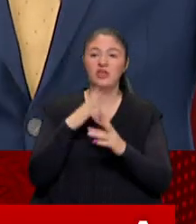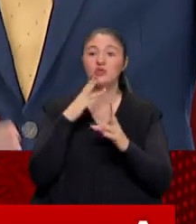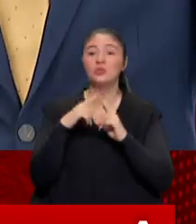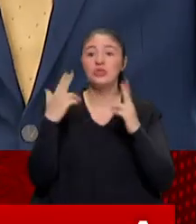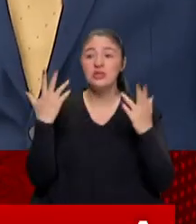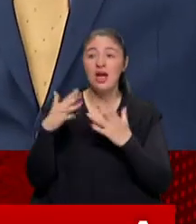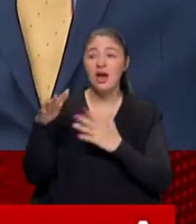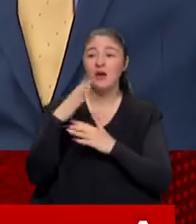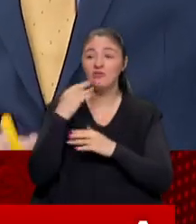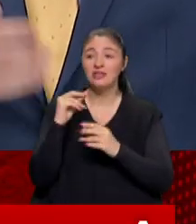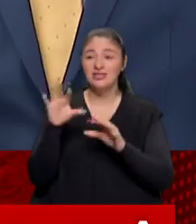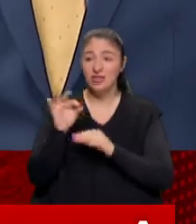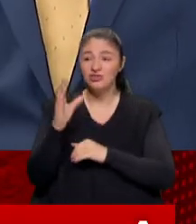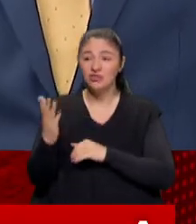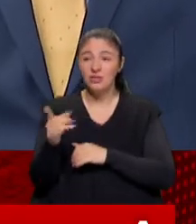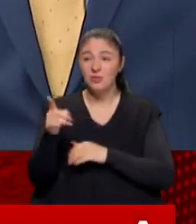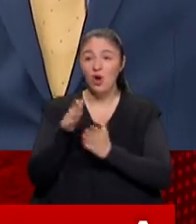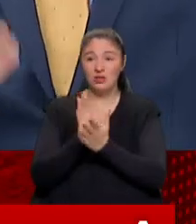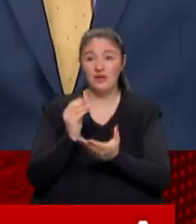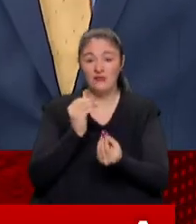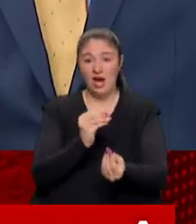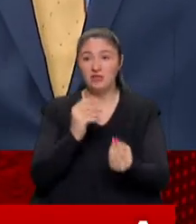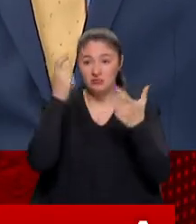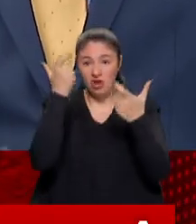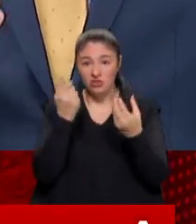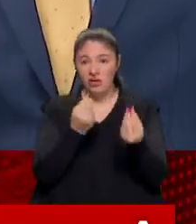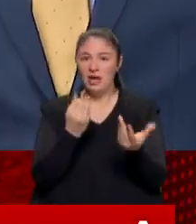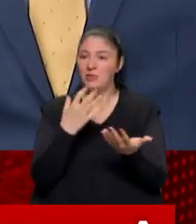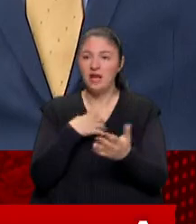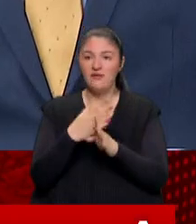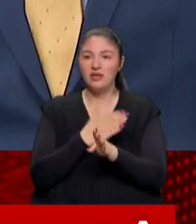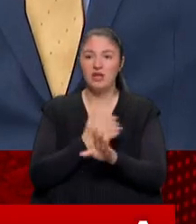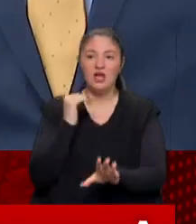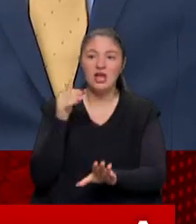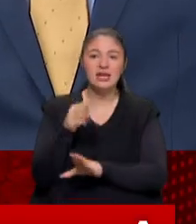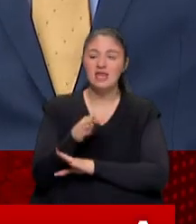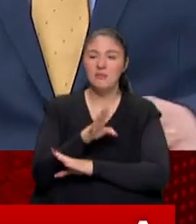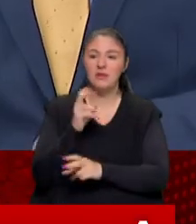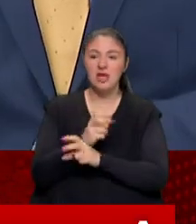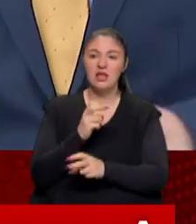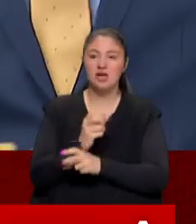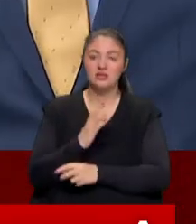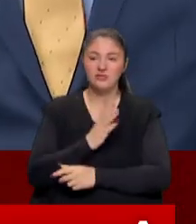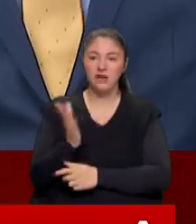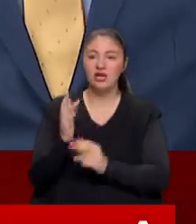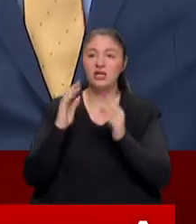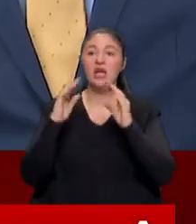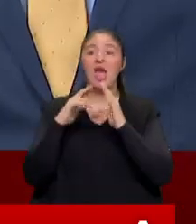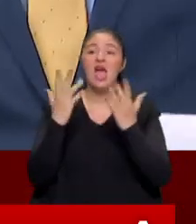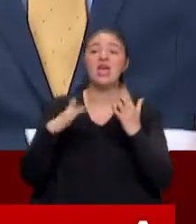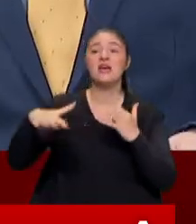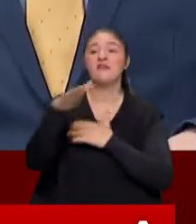güzeli seçildi. Ülkesine ilk defa bu ödülü getirdi, bu tacı getirdi. Ama ülkesine dönememe riski var. Kainat